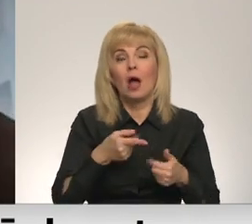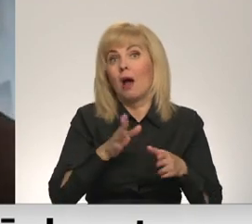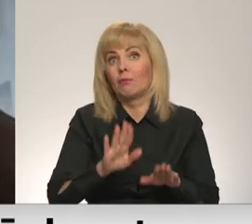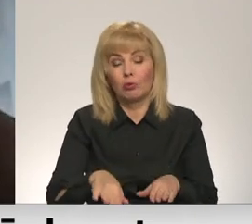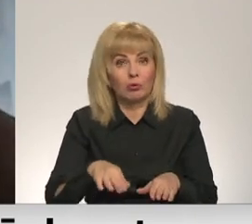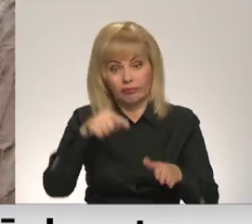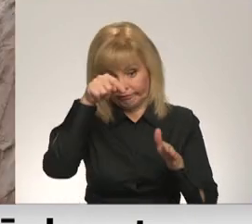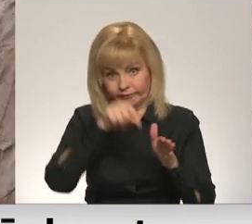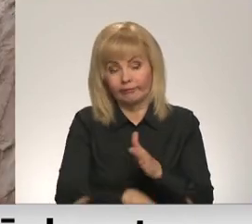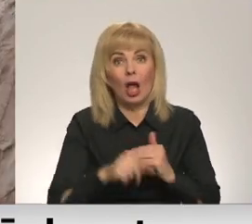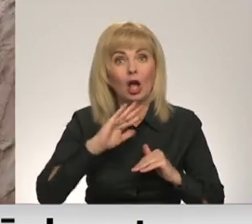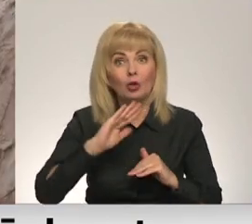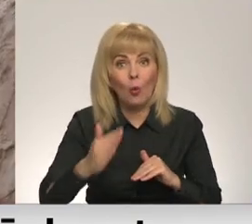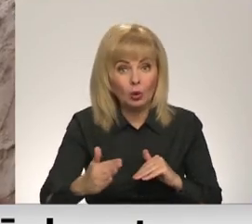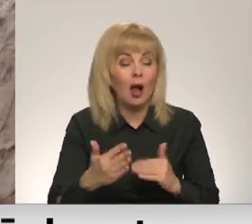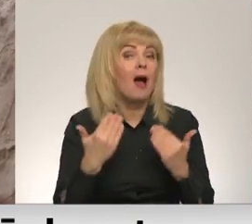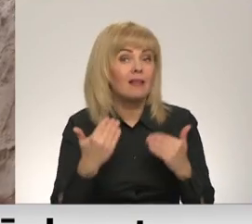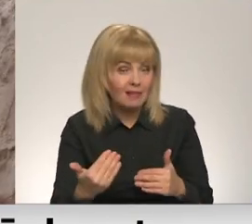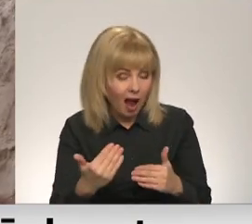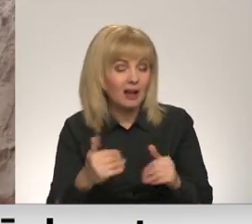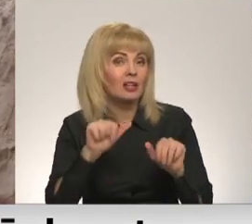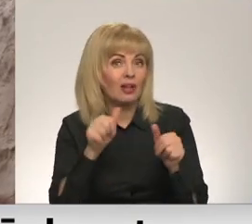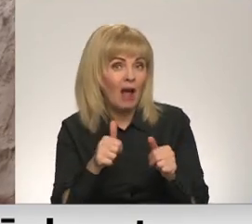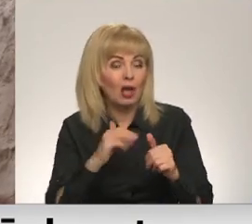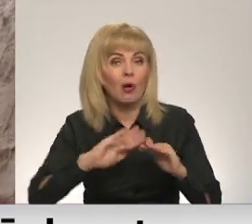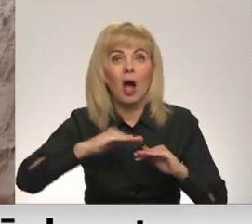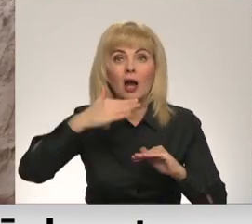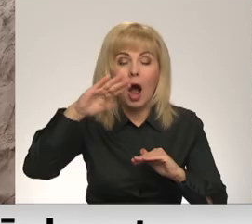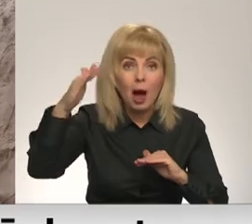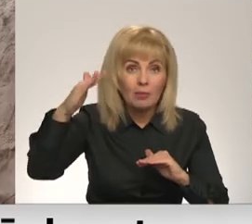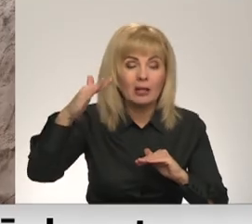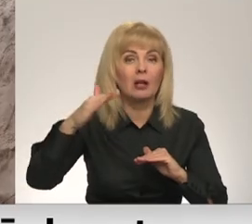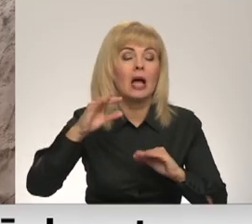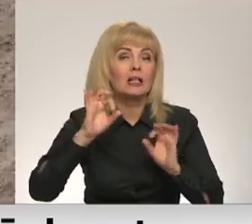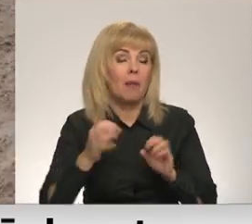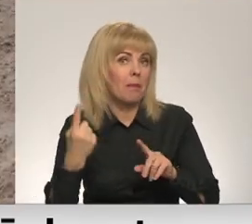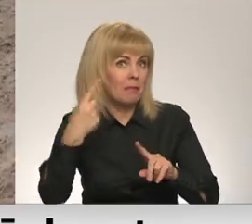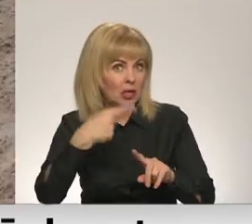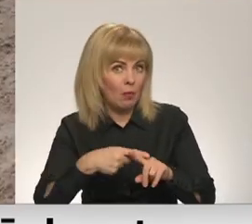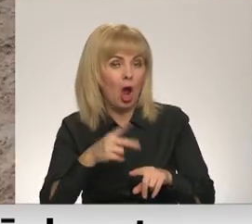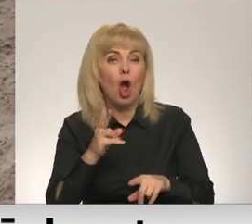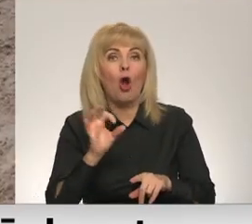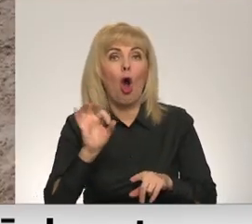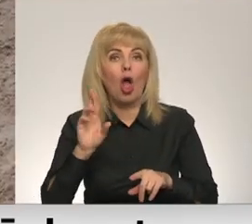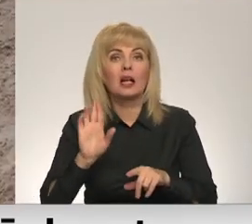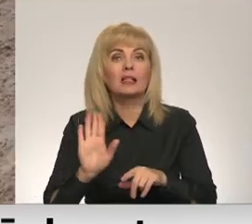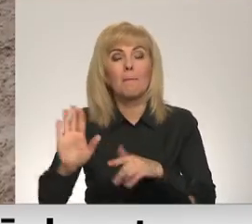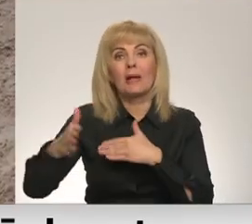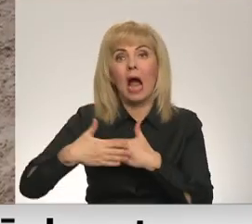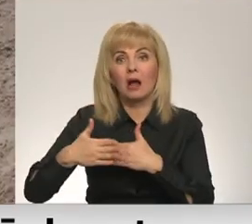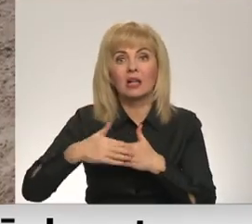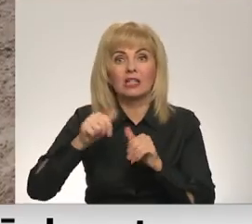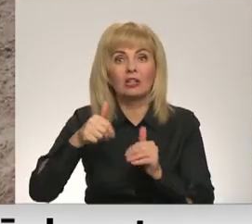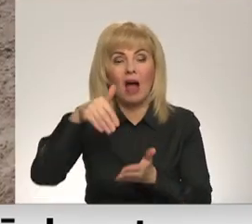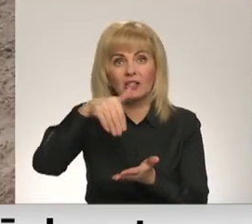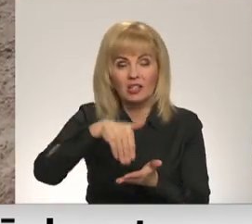vienkārši iegāzusies jūrā. Iespējams, tagad nāksies veidot kāpnes vai lēzenāku noeju, jo pirmo reizi kolkas piekrastē izveidojies stāvkrasts,